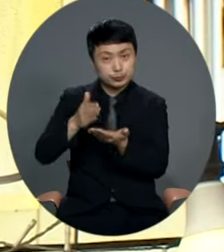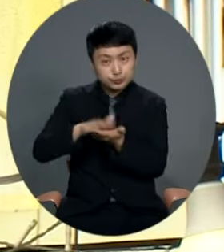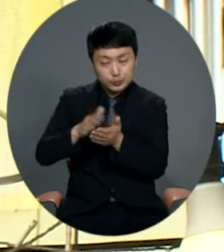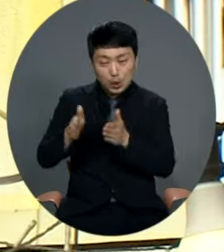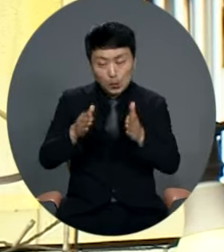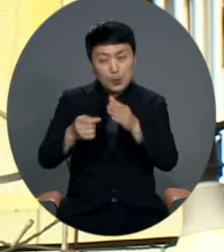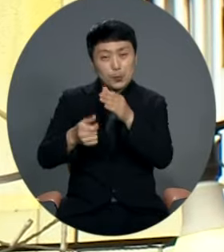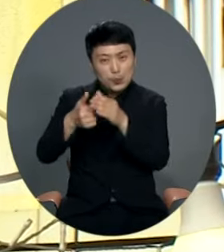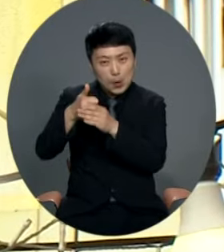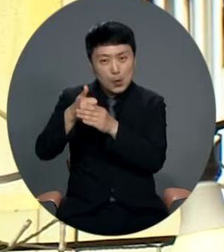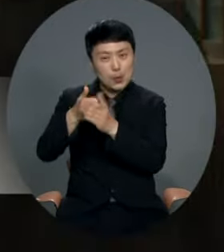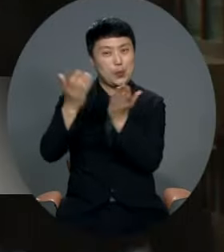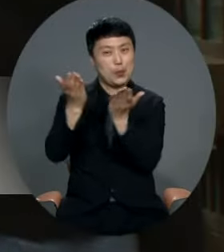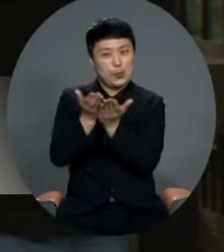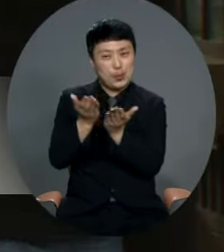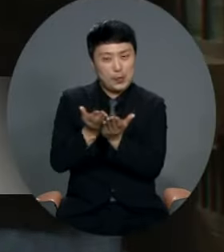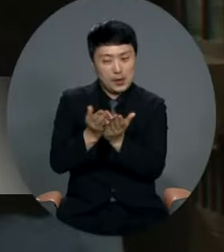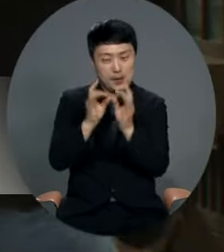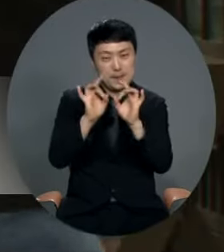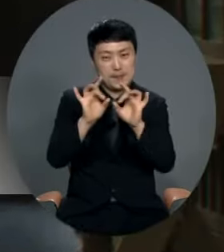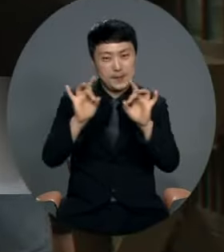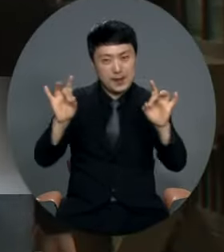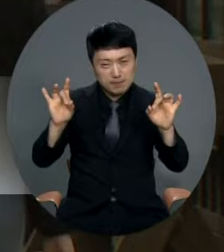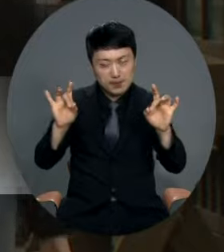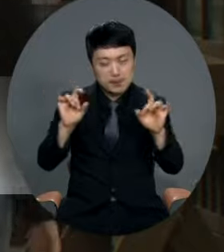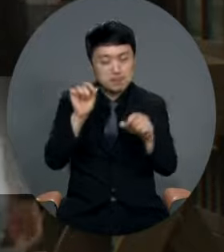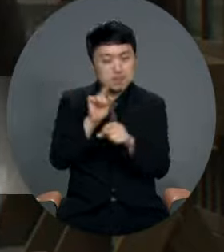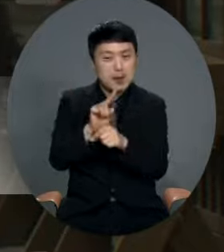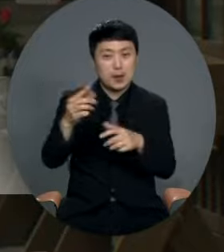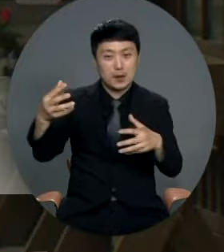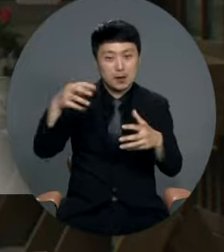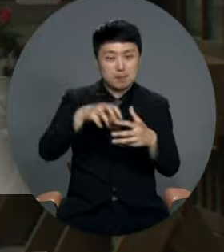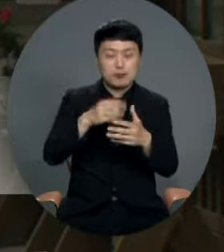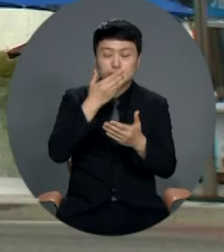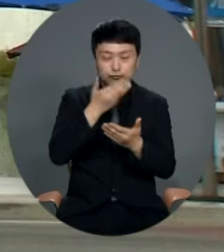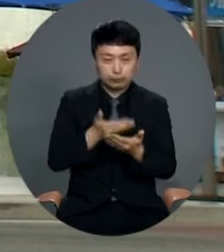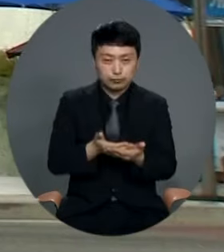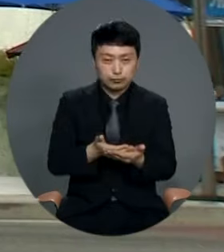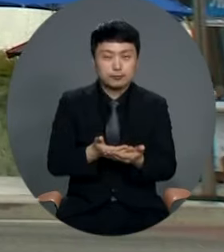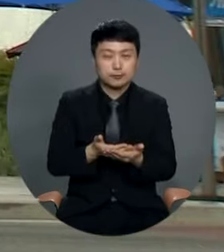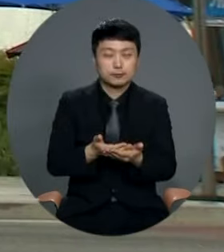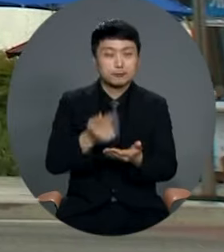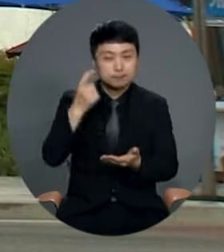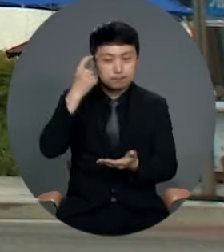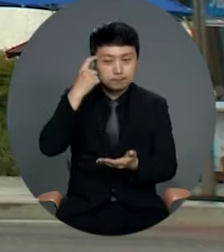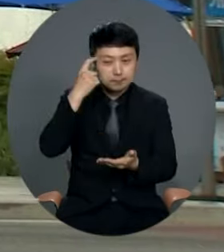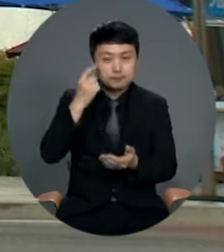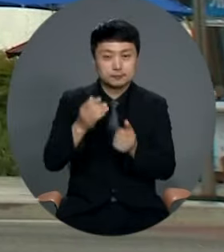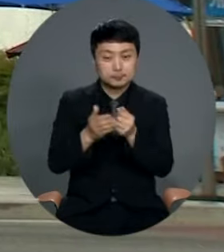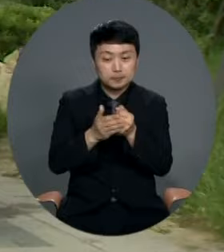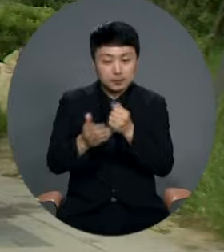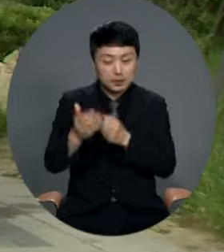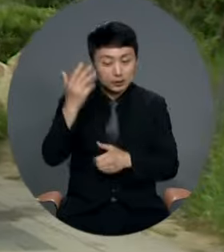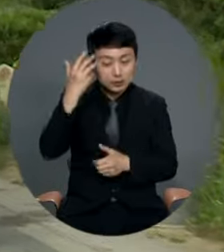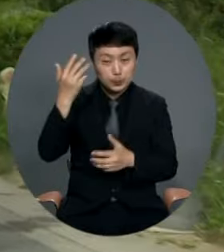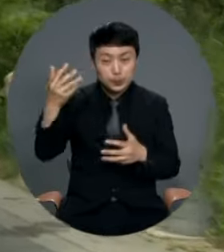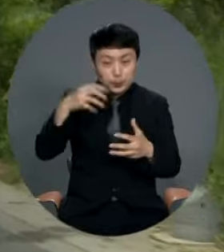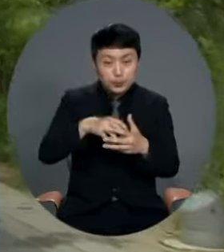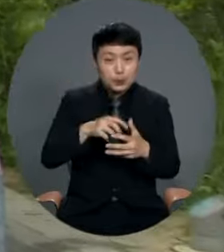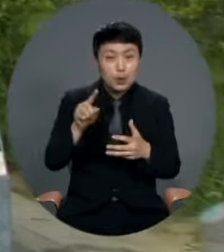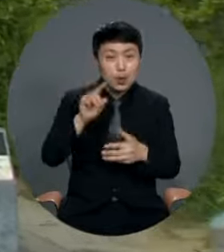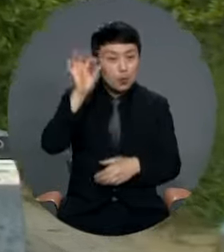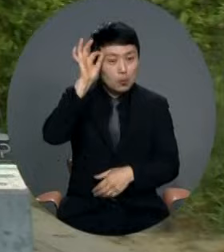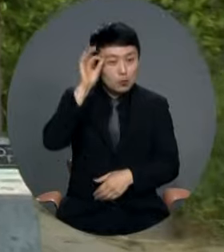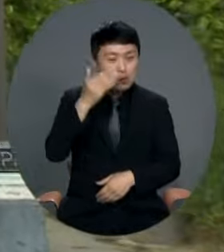맞게 가게 하나하나가 가지고 있는 개성을 살리는 것을 중요하게 생각했습니다. 이런 철학이 반영된 곳이